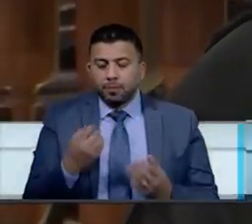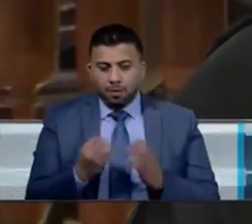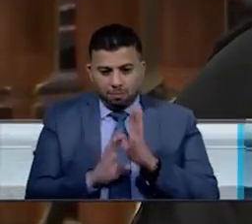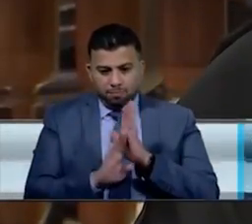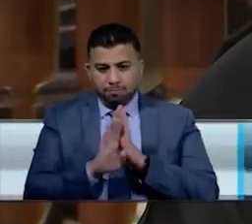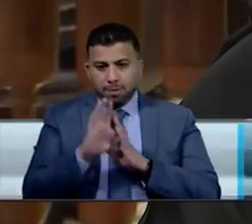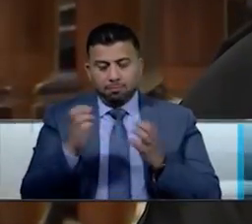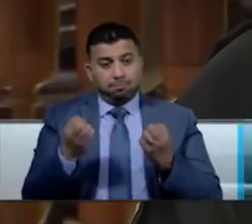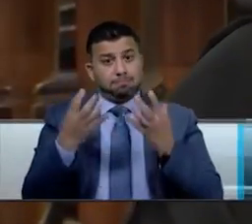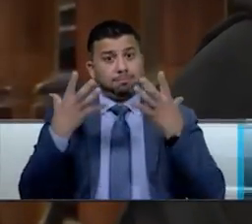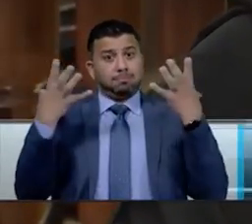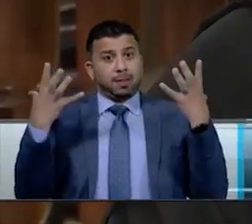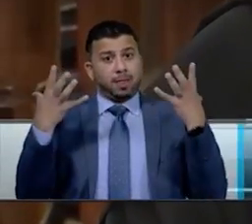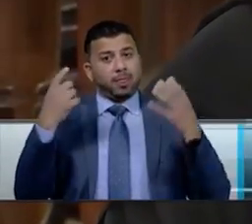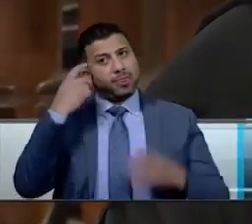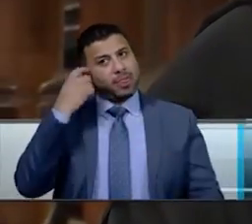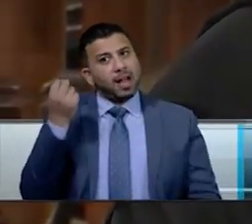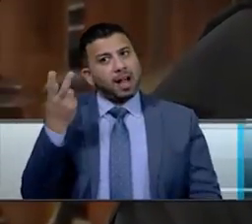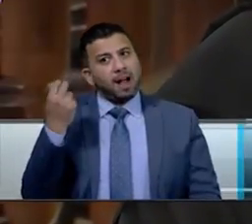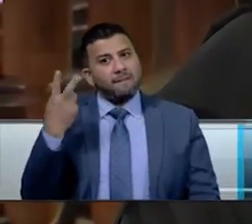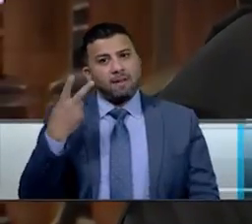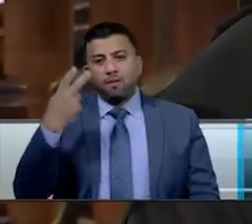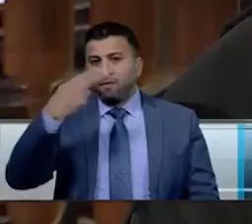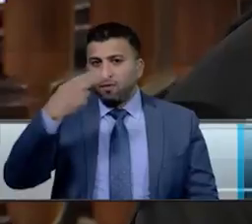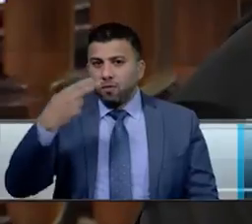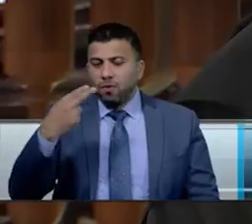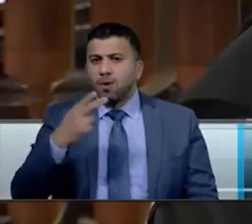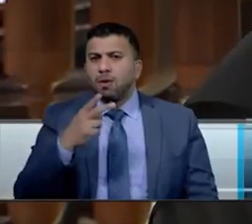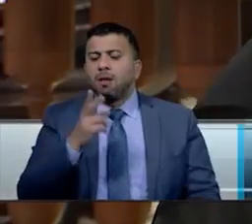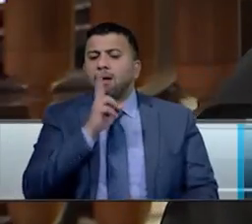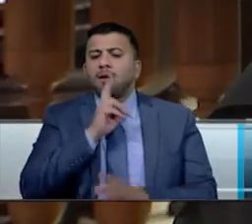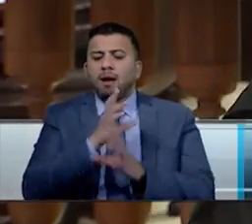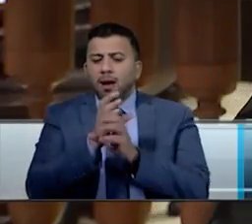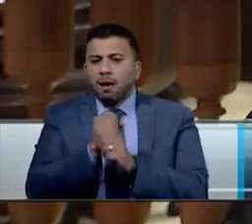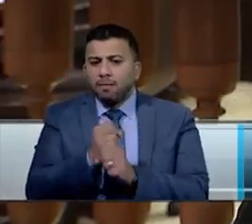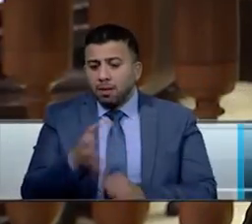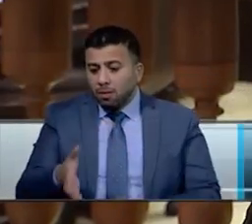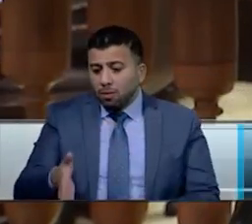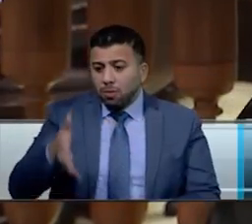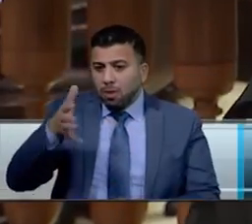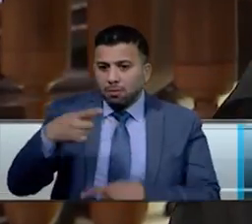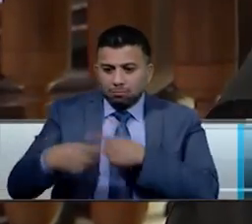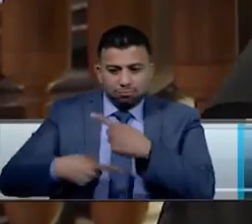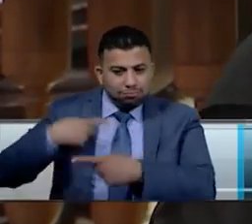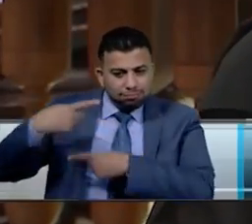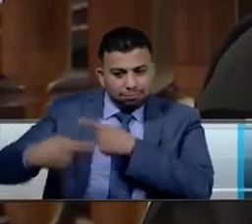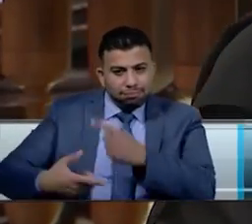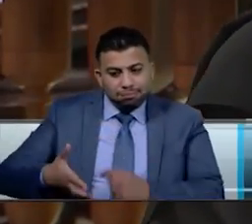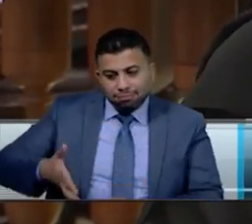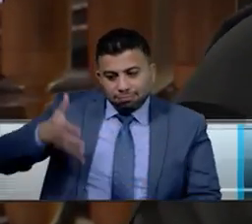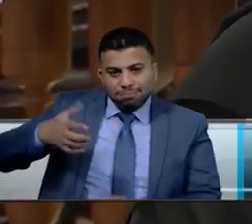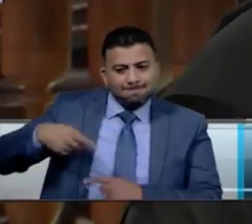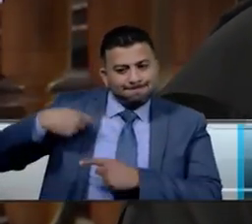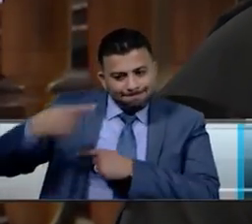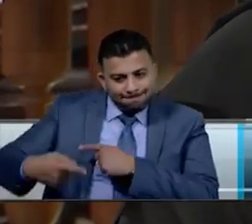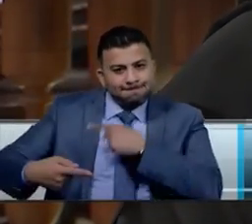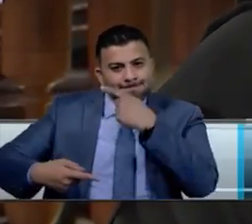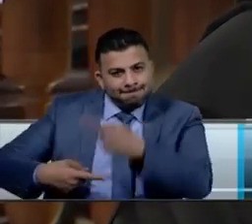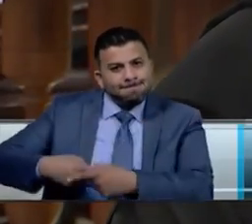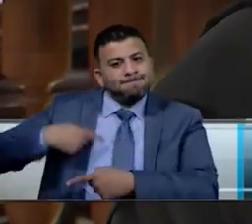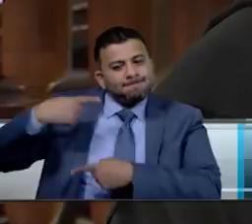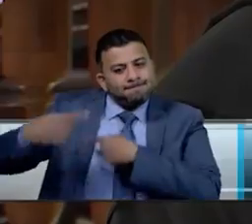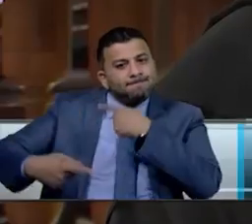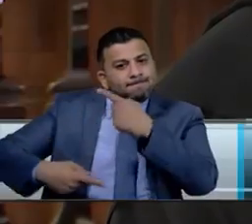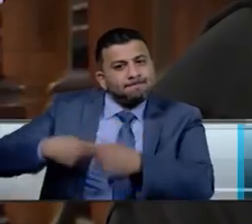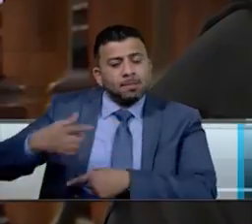في الثقافة والفنون وتحافظ على الأجيال، على إرث الأجيال، وتنقل من جيل إلى جيل.